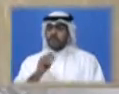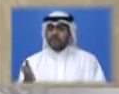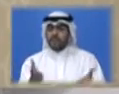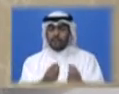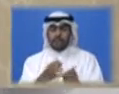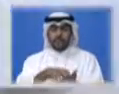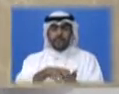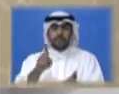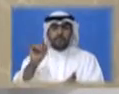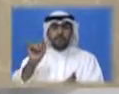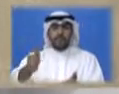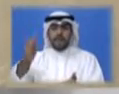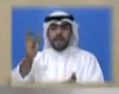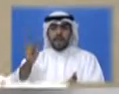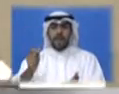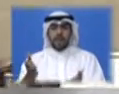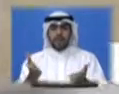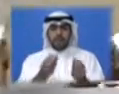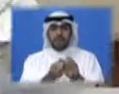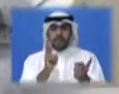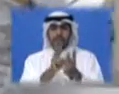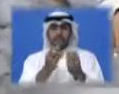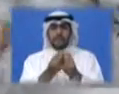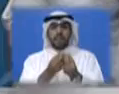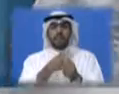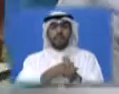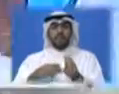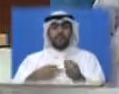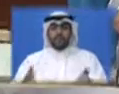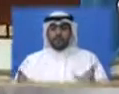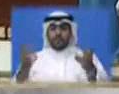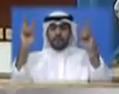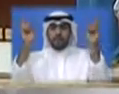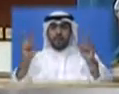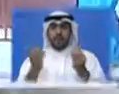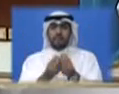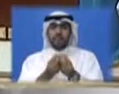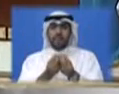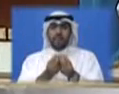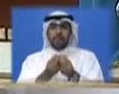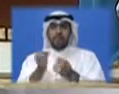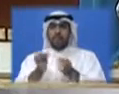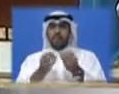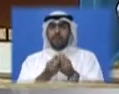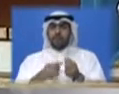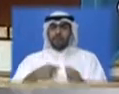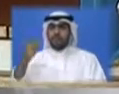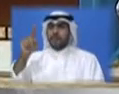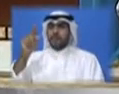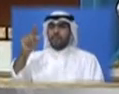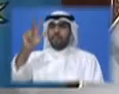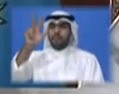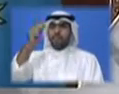واستقبل سمو ولي العهد حفظه الله بقصر بيان صباح اليوم معالي وزير الأشغال العامة ووزير الكهرباء والماء عبد العزيز عبد اللطيف